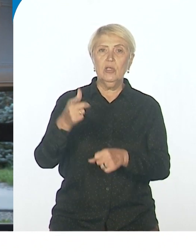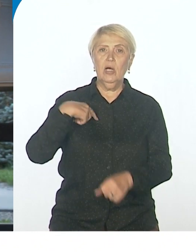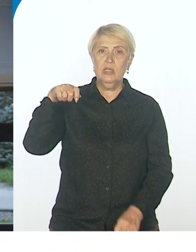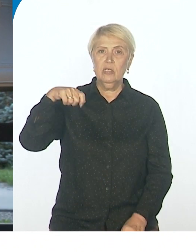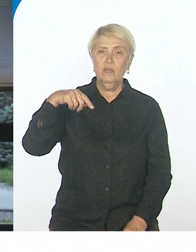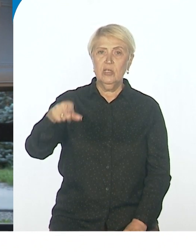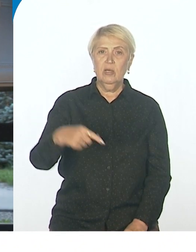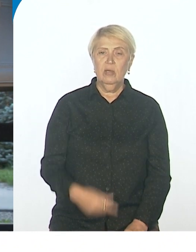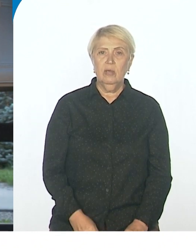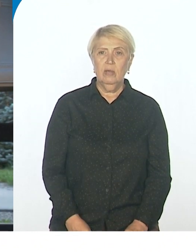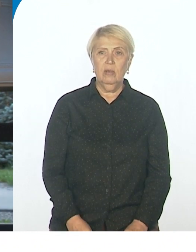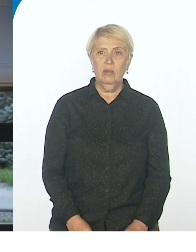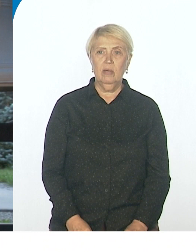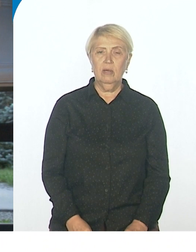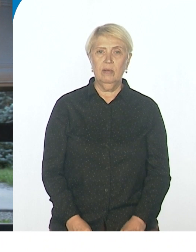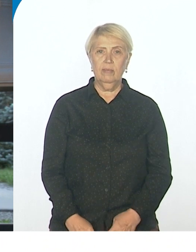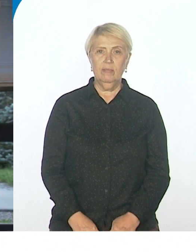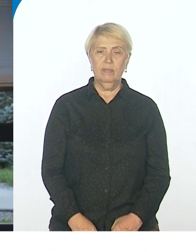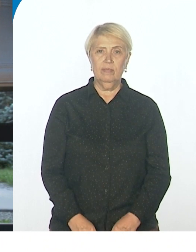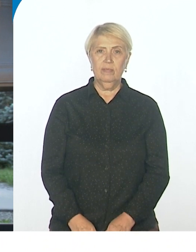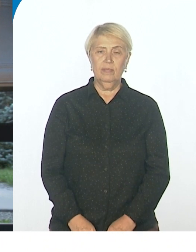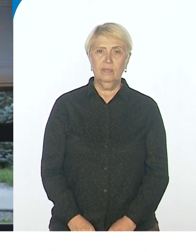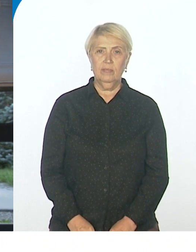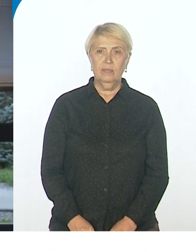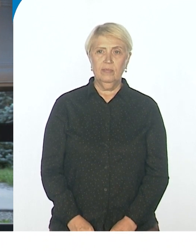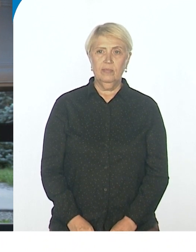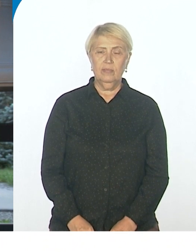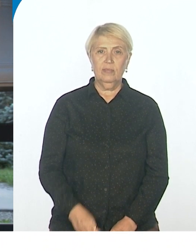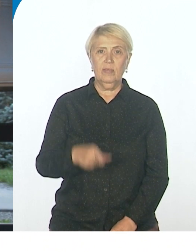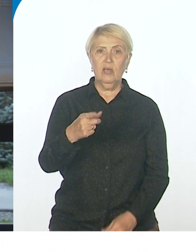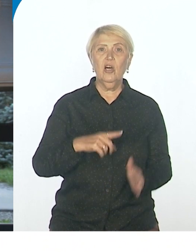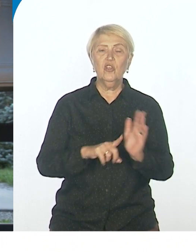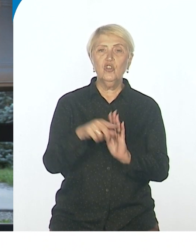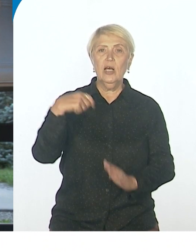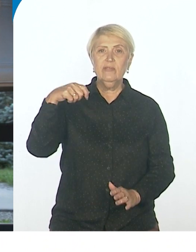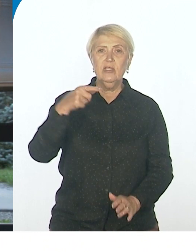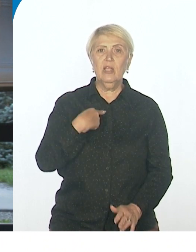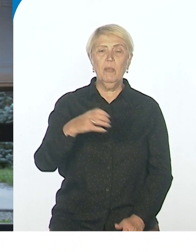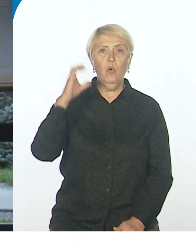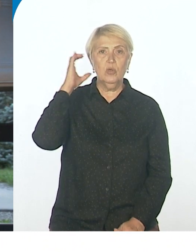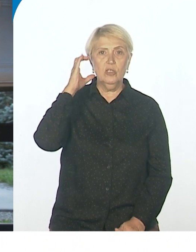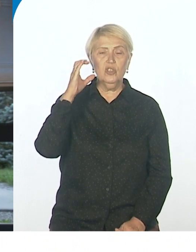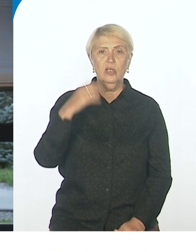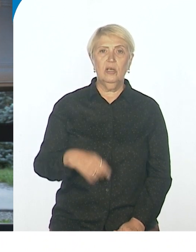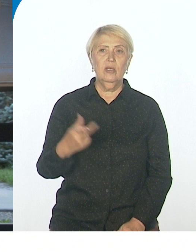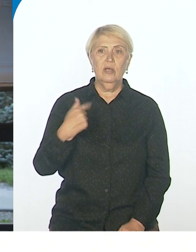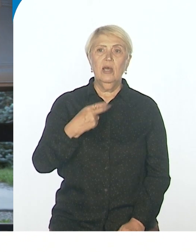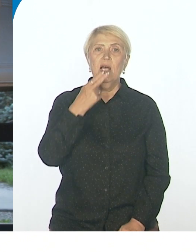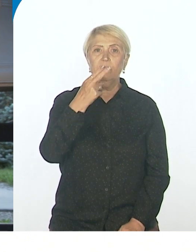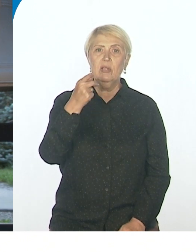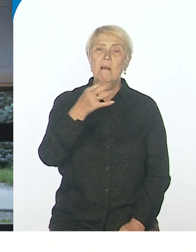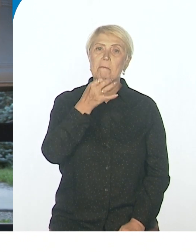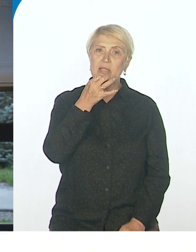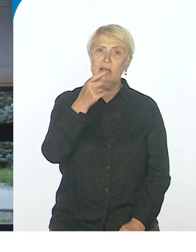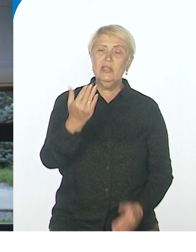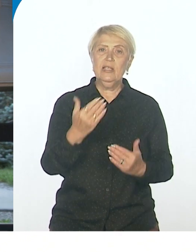И до этого дня, получается, она звонила на колоколах. И случилось так, что она подошла, спросила, понравились ли